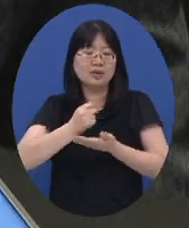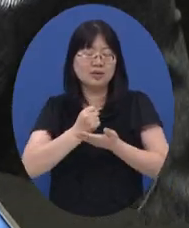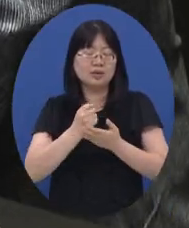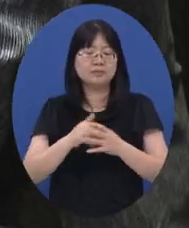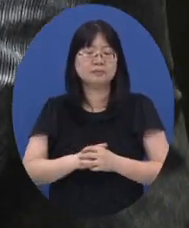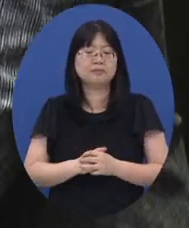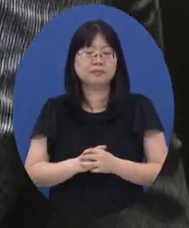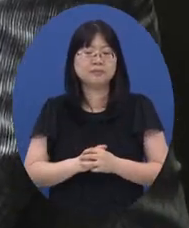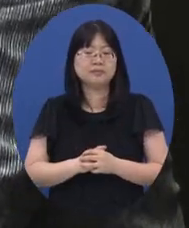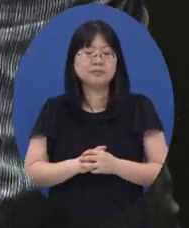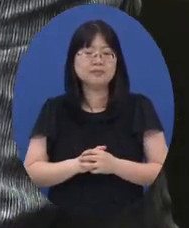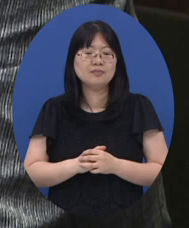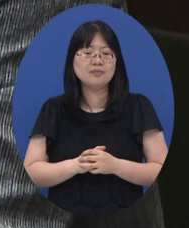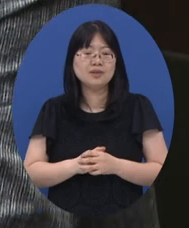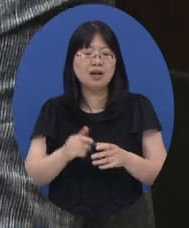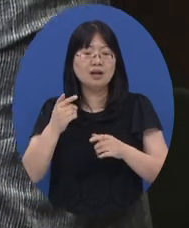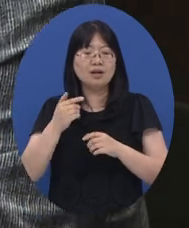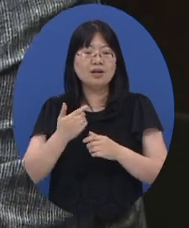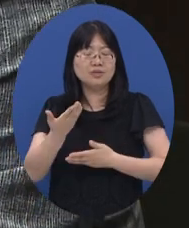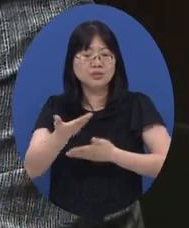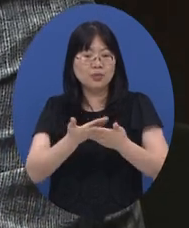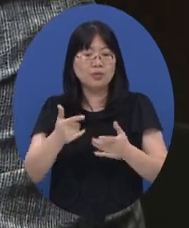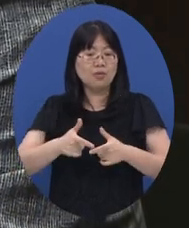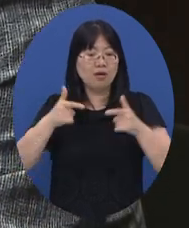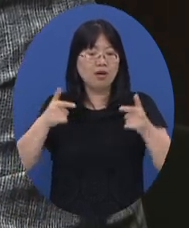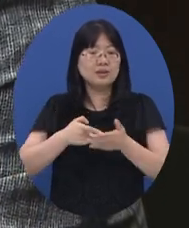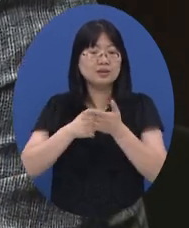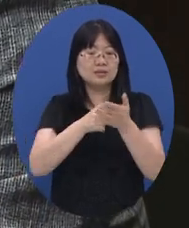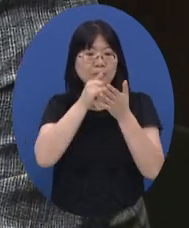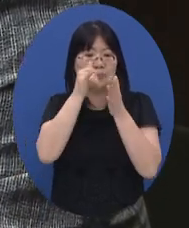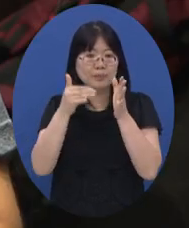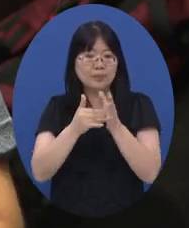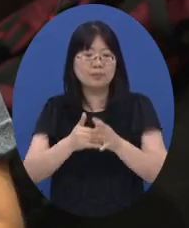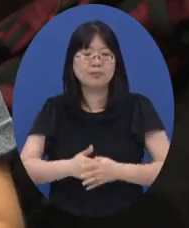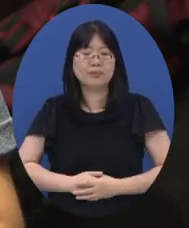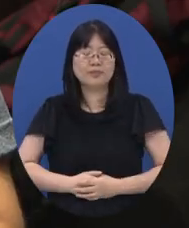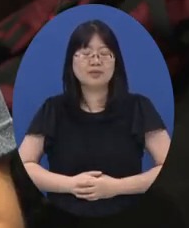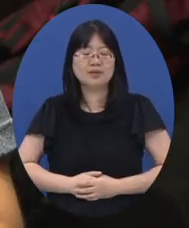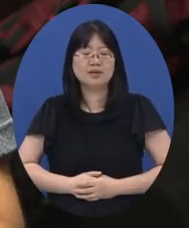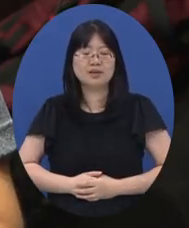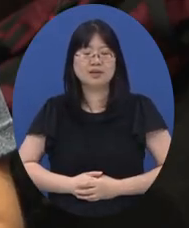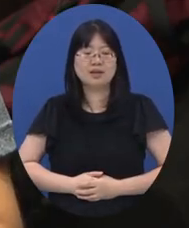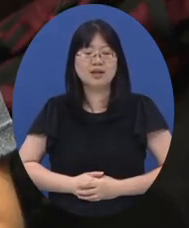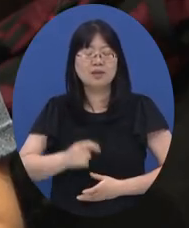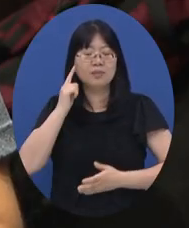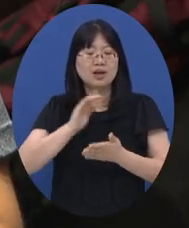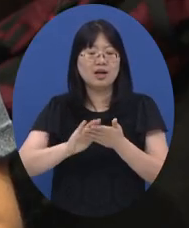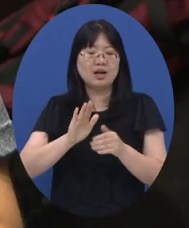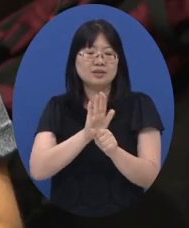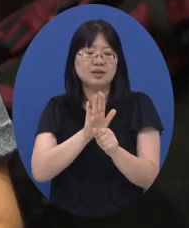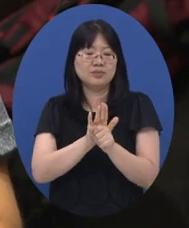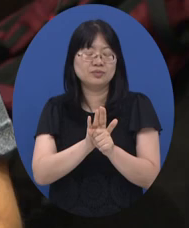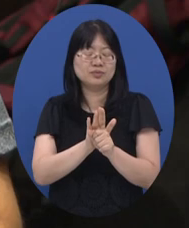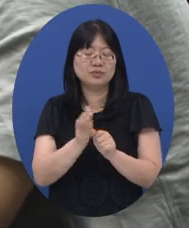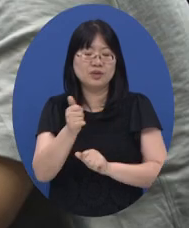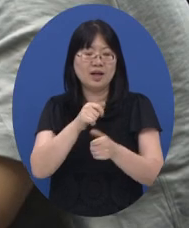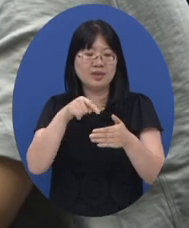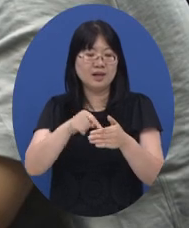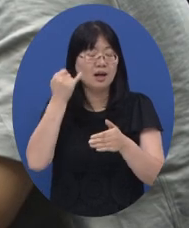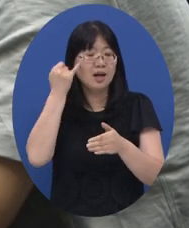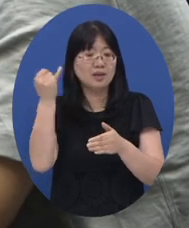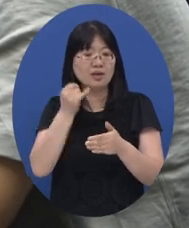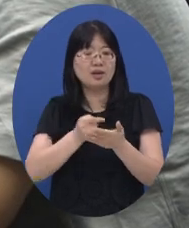식을 공유하는 지적 교류를 확대할 필요가 있다는 의견도 제시했습니다 경기도 평화통일 자문위원 회에서 3시 된 아이디어 라고